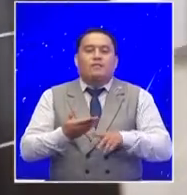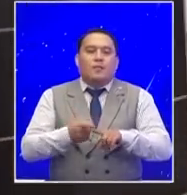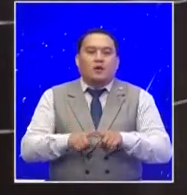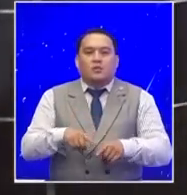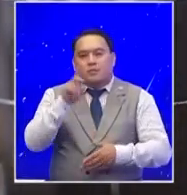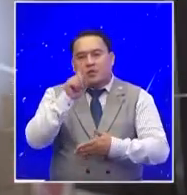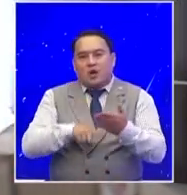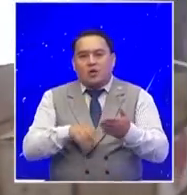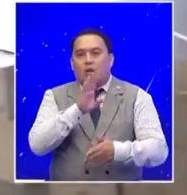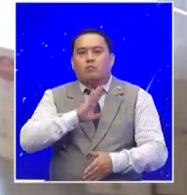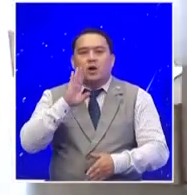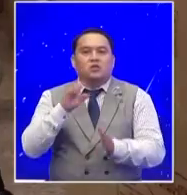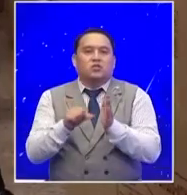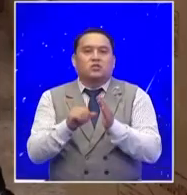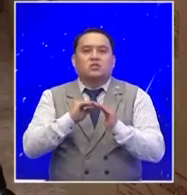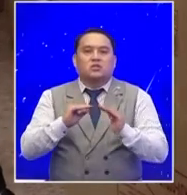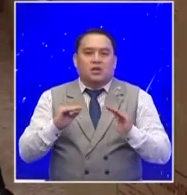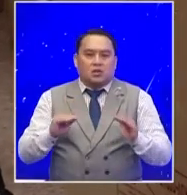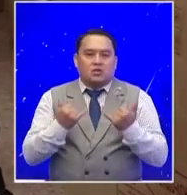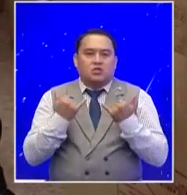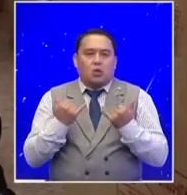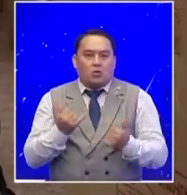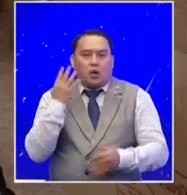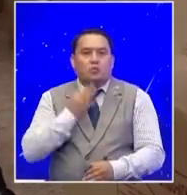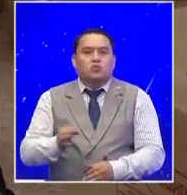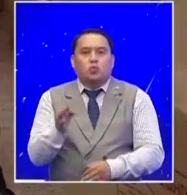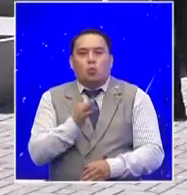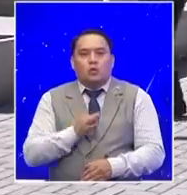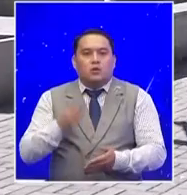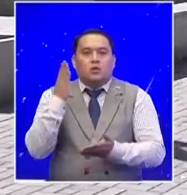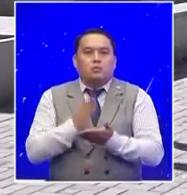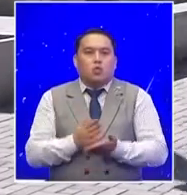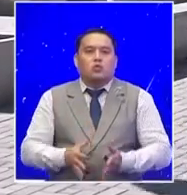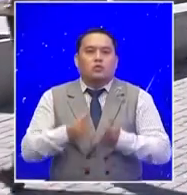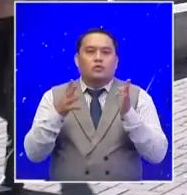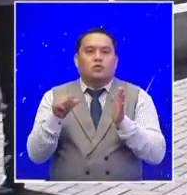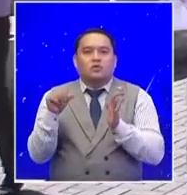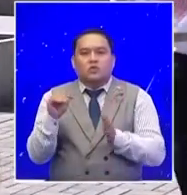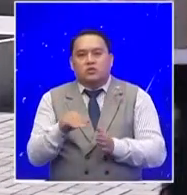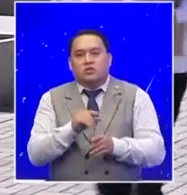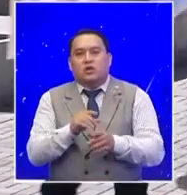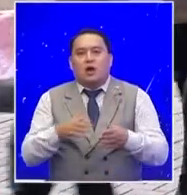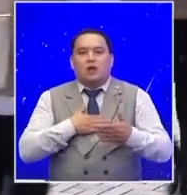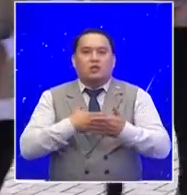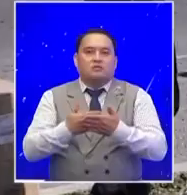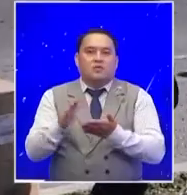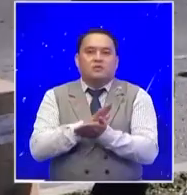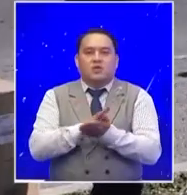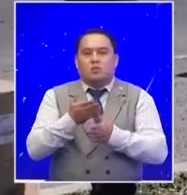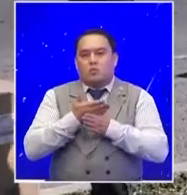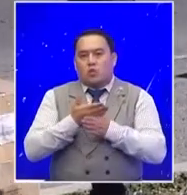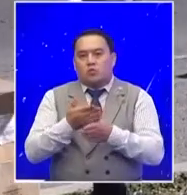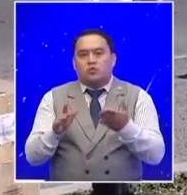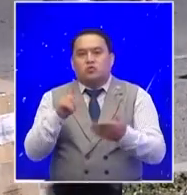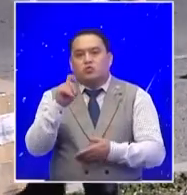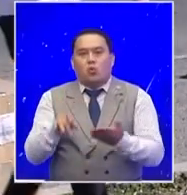выразила признательность мать шестерых детей. В настоящий момент в Алматинской области действует более 2500 волонтеров. 100 из них в